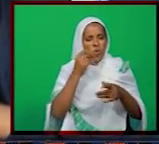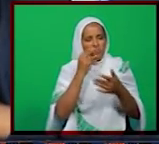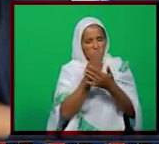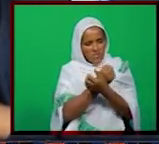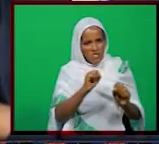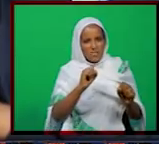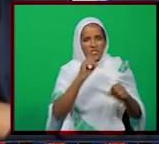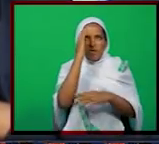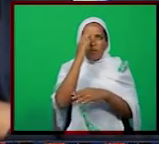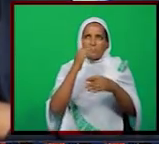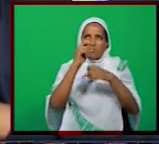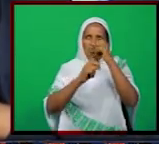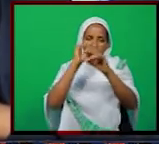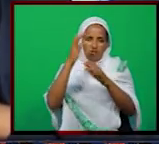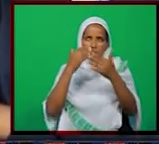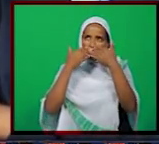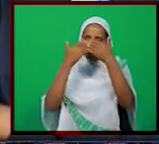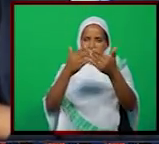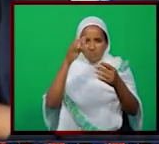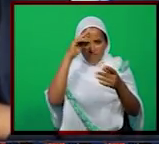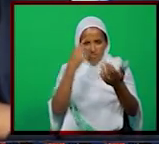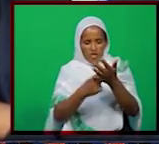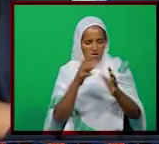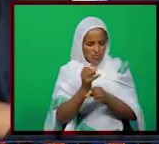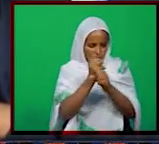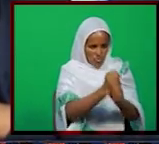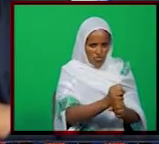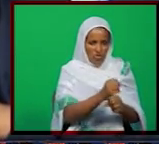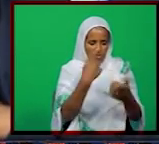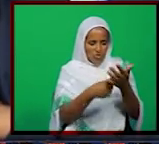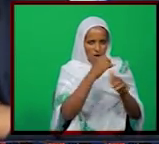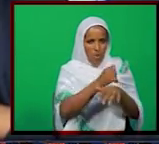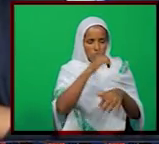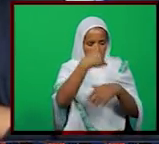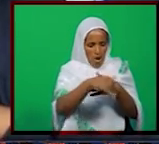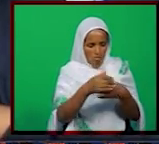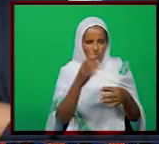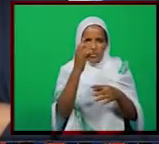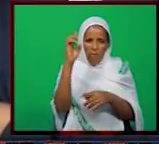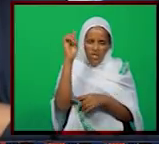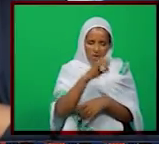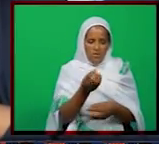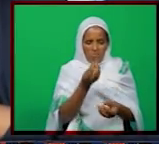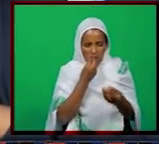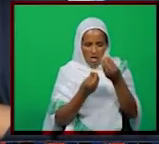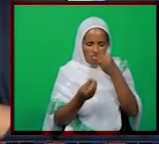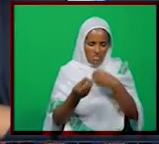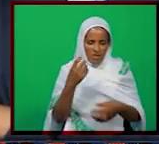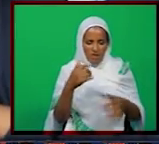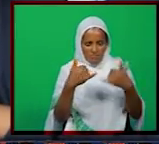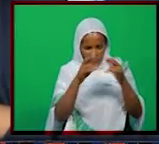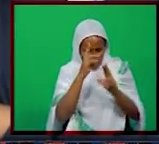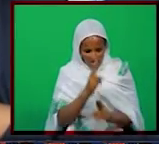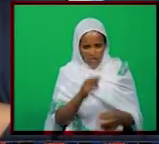ሀናንን እንኳን ደስ ያላችሁ ብለው እግዚአብሔርንም ስለ ያደረገላቸው ቸርነት አመስግነው ያንን ይወስዱትን ከነሱ ጋራ አብረው ሰባት